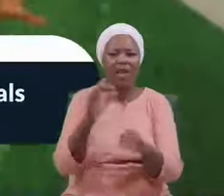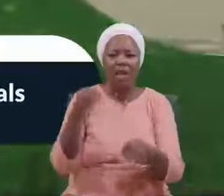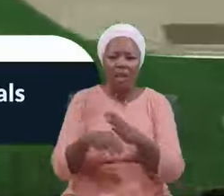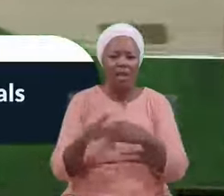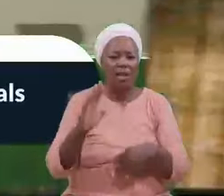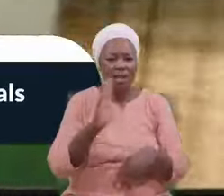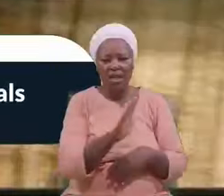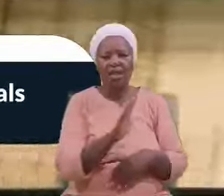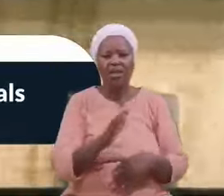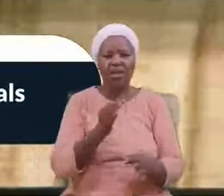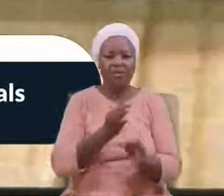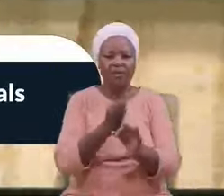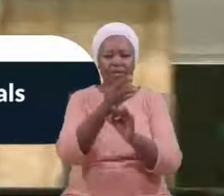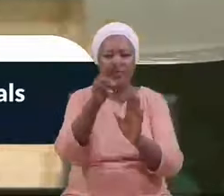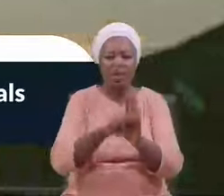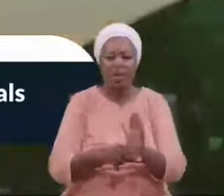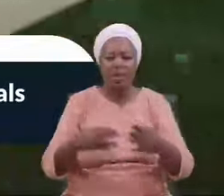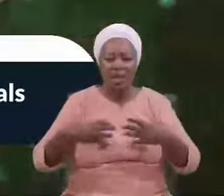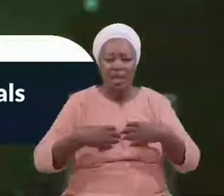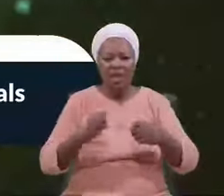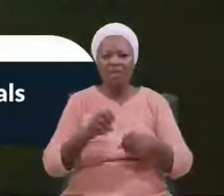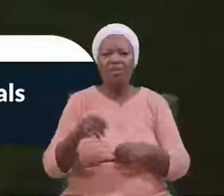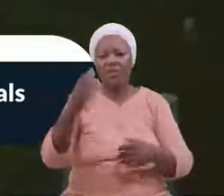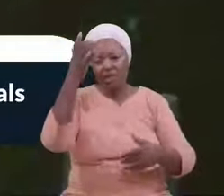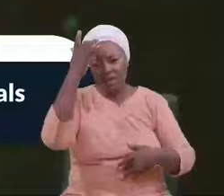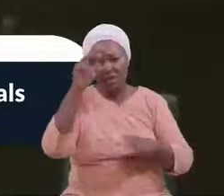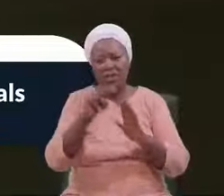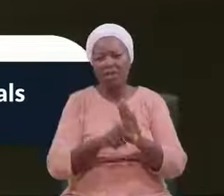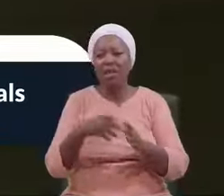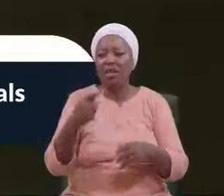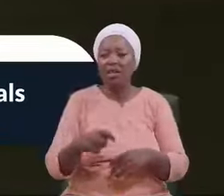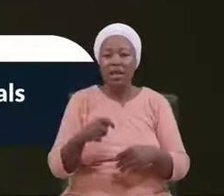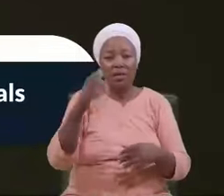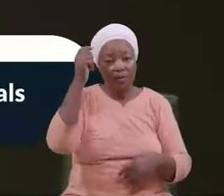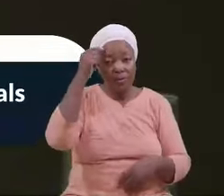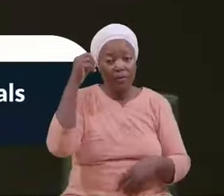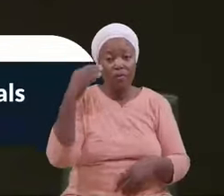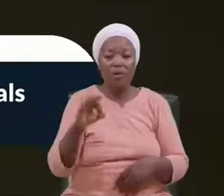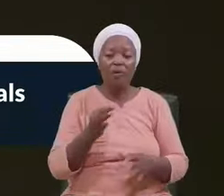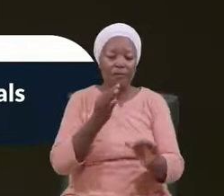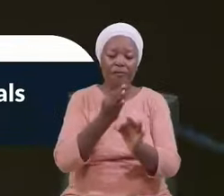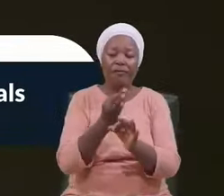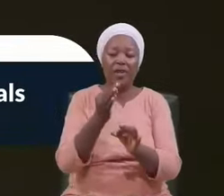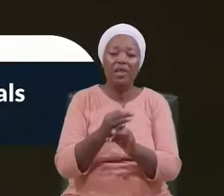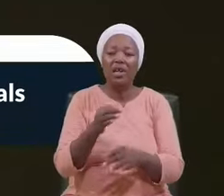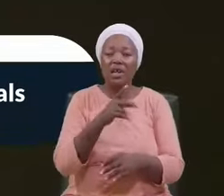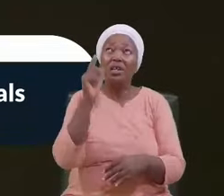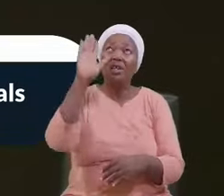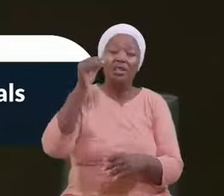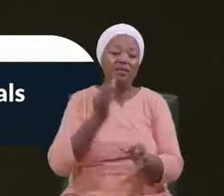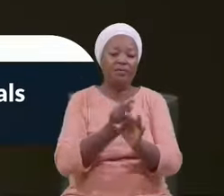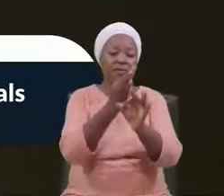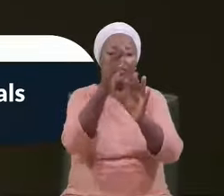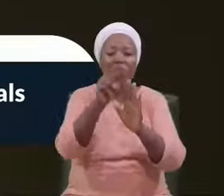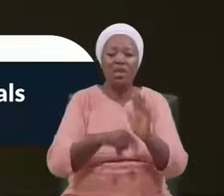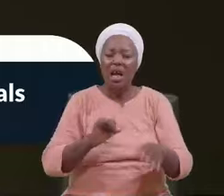La pensée de foi dans sa fidélité guérit les malades. La pensée de foi dans sa fidélité. Je sais qu'il est fidèle, tout